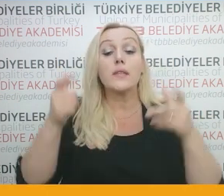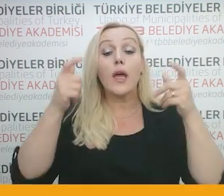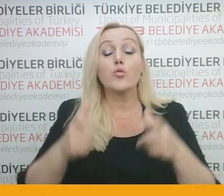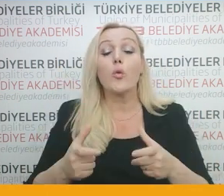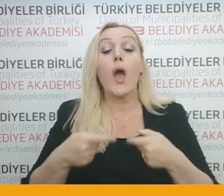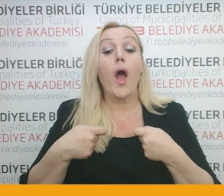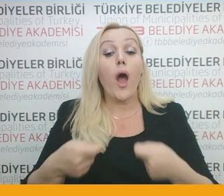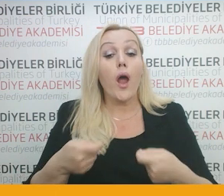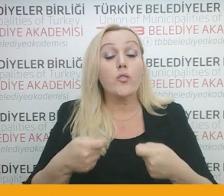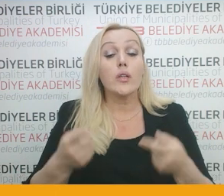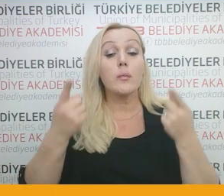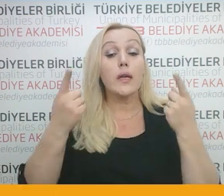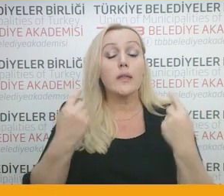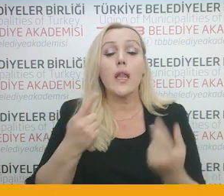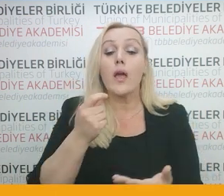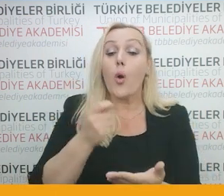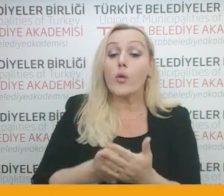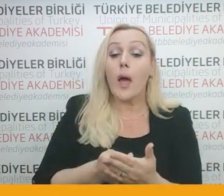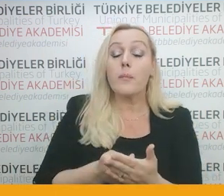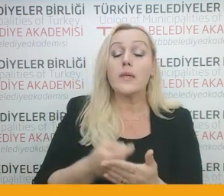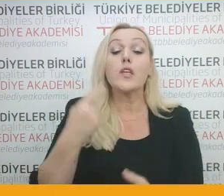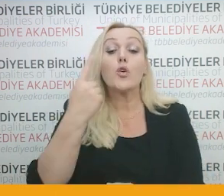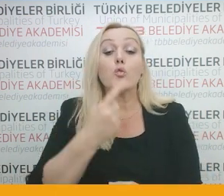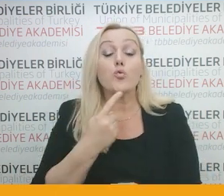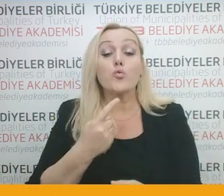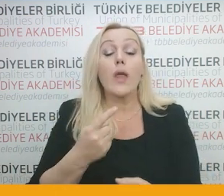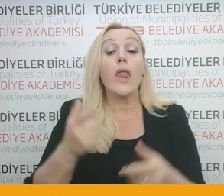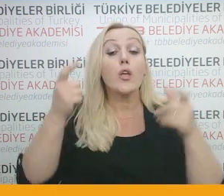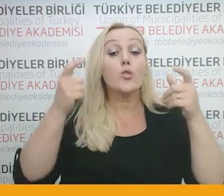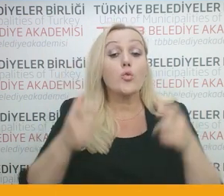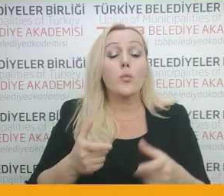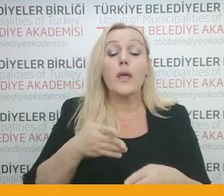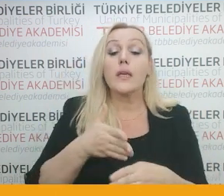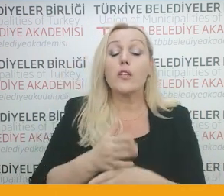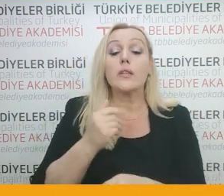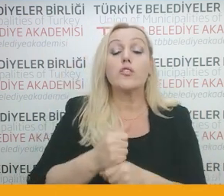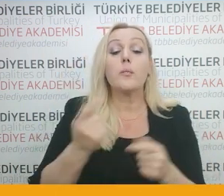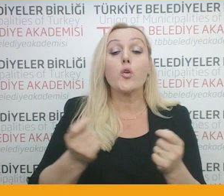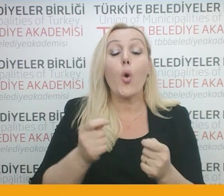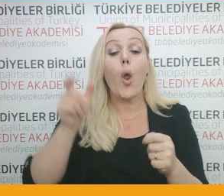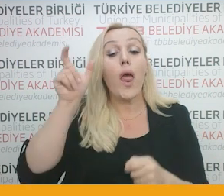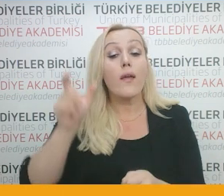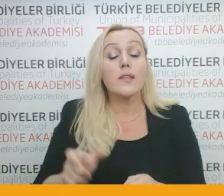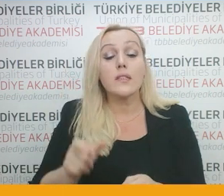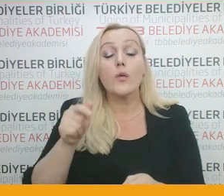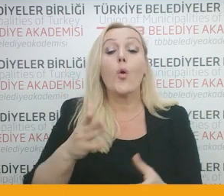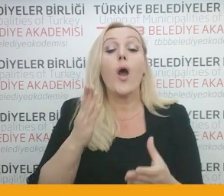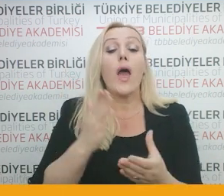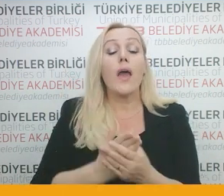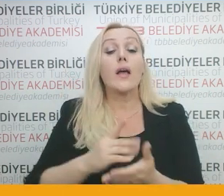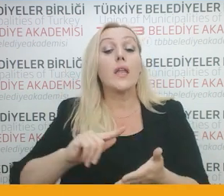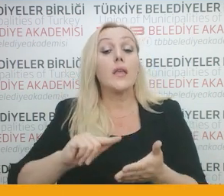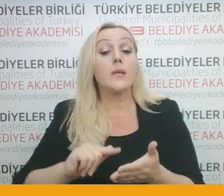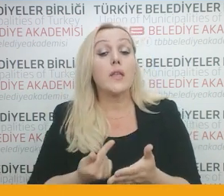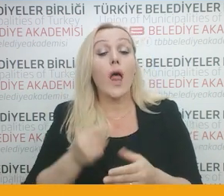yetkilisi bu harcamanın yapılmasının sebebiyle bu süreçten sorumlu, gerçekleştirme görevlisi bu iş ve işlemi yaptığı için evraklar düzenleyip imza attığı